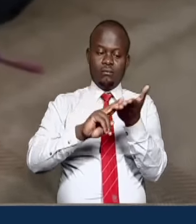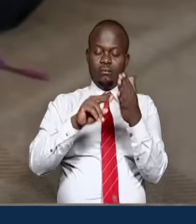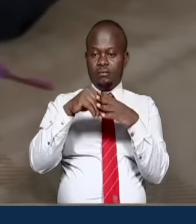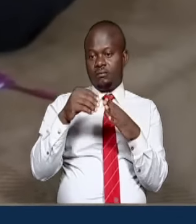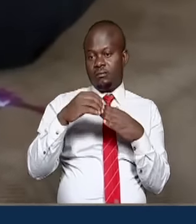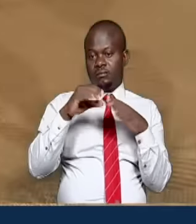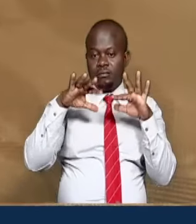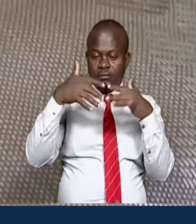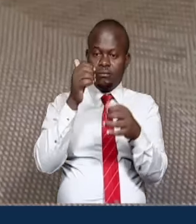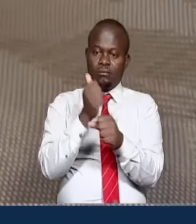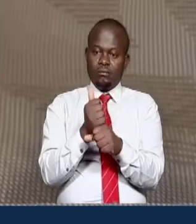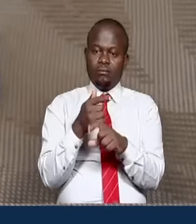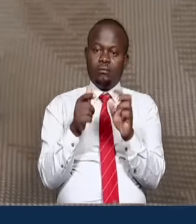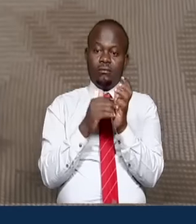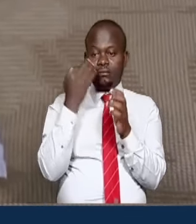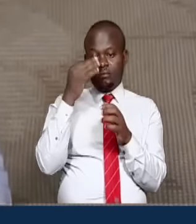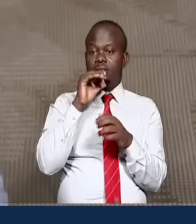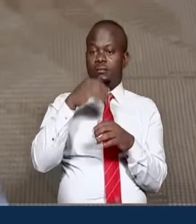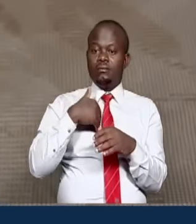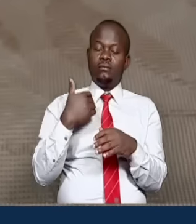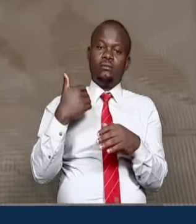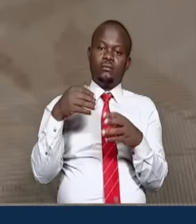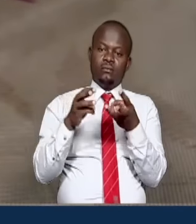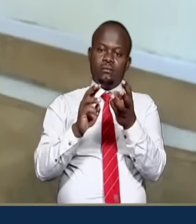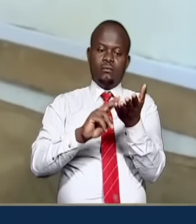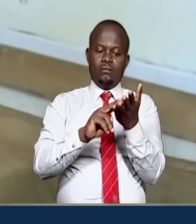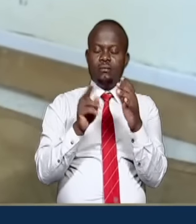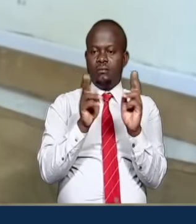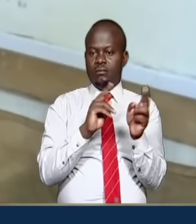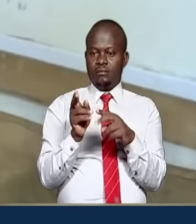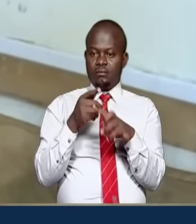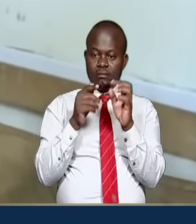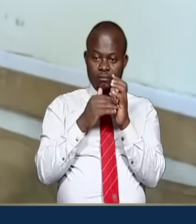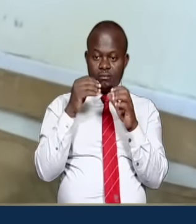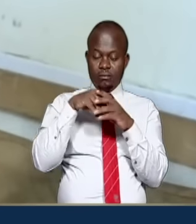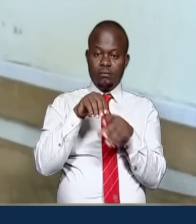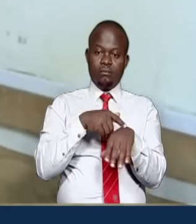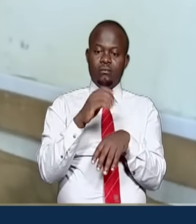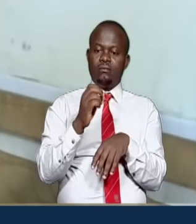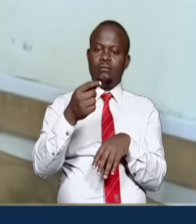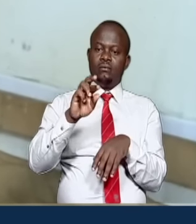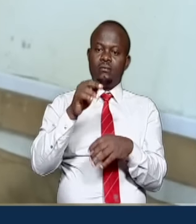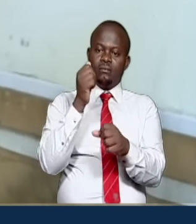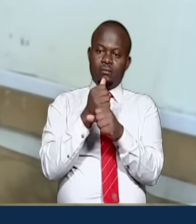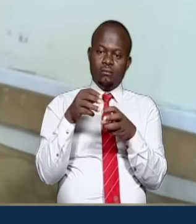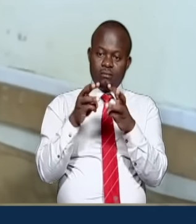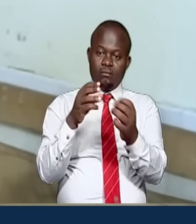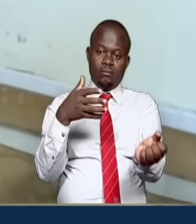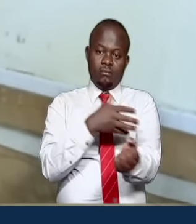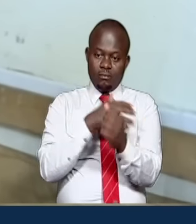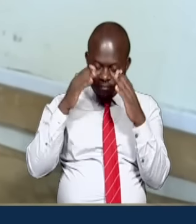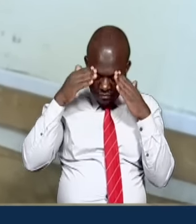uko ugenda ubikora, ariko utanagifite ukoresha uburyo busanzwe. Gusa ariko mu gihe CPR ikorwa, uburyo imbaraga